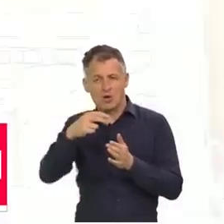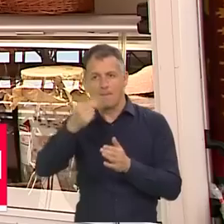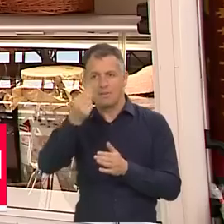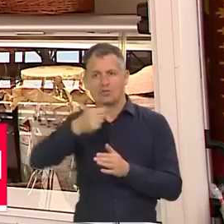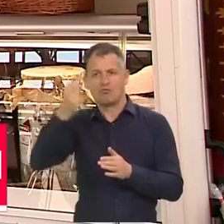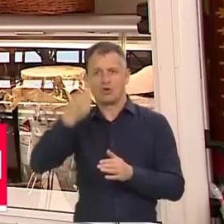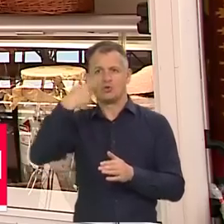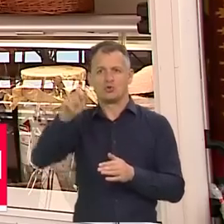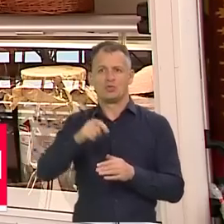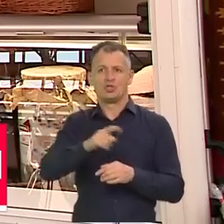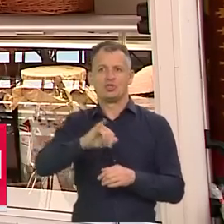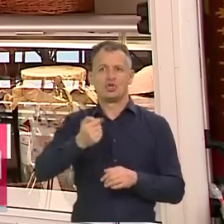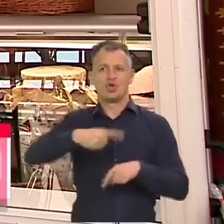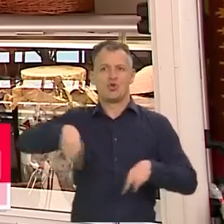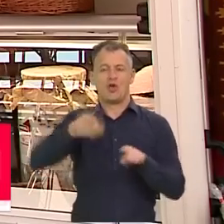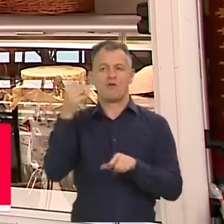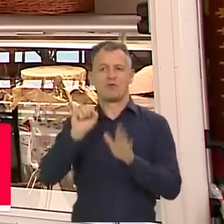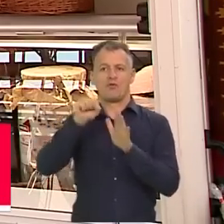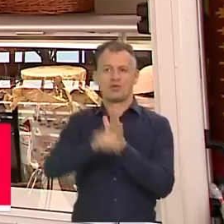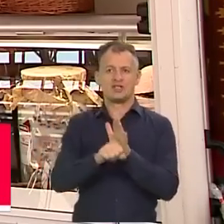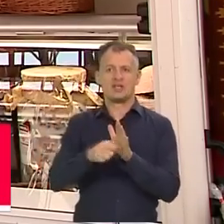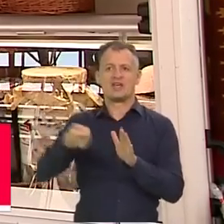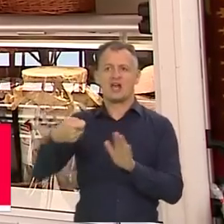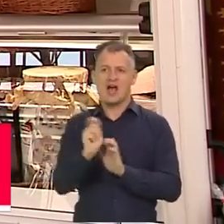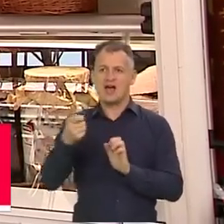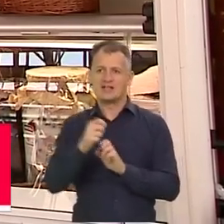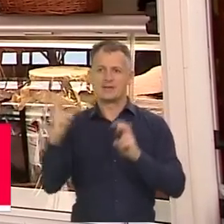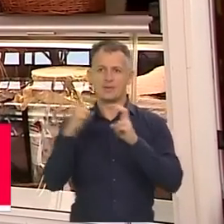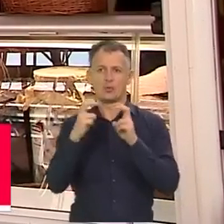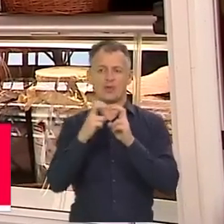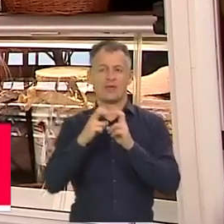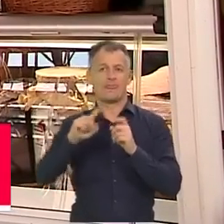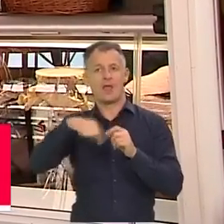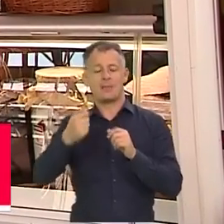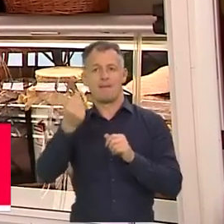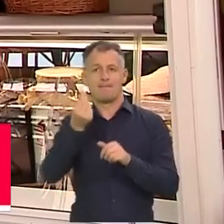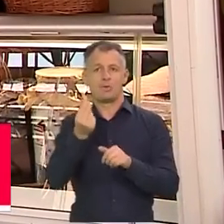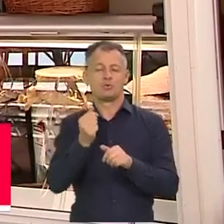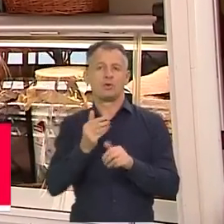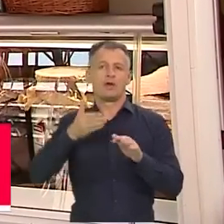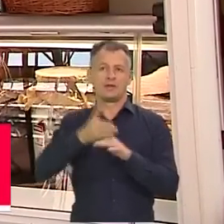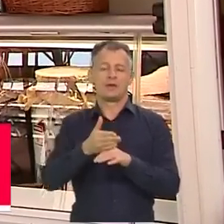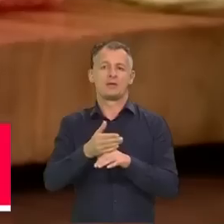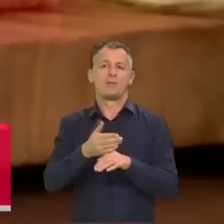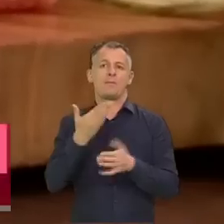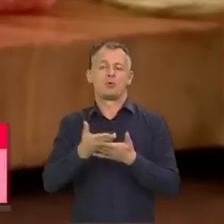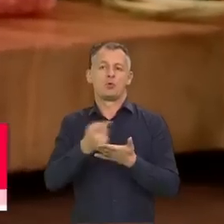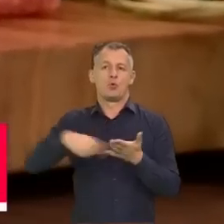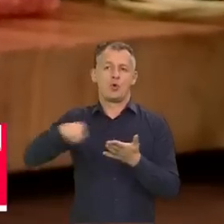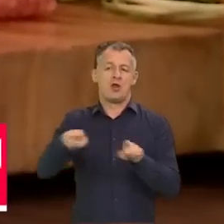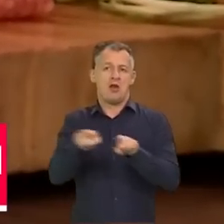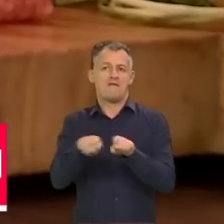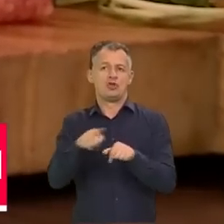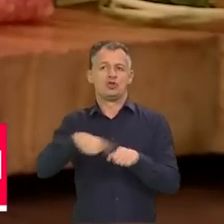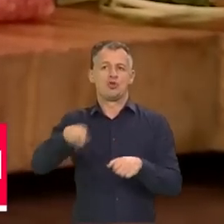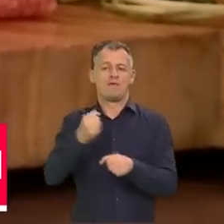scump. Și noi am fost forțați de gaze, de curent, alte prețuri care au intrat în componența produselor noastre. Am scumpit și noi, desigur, nu